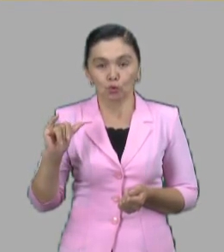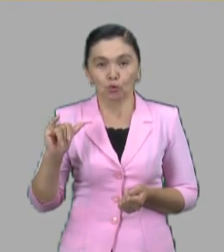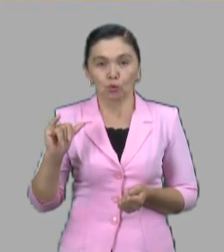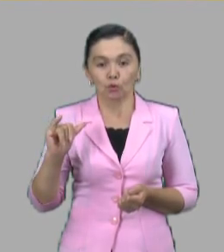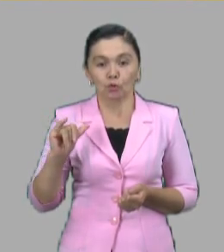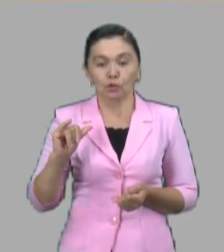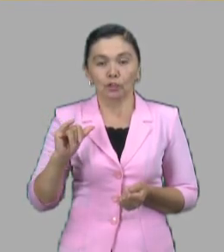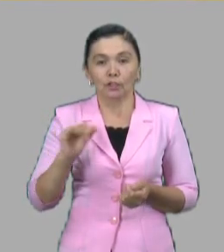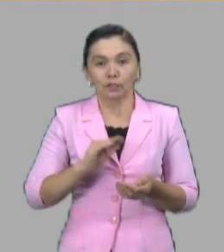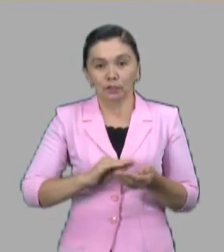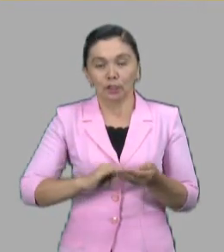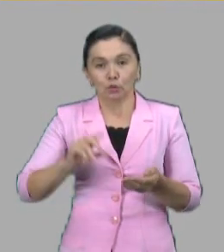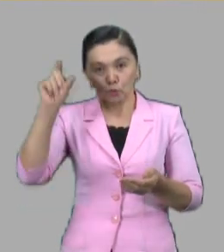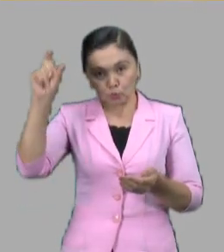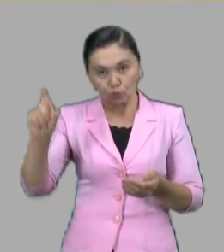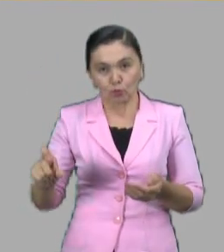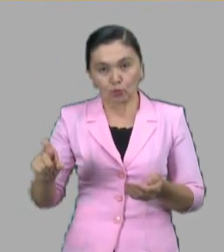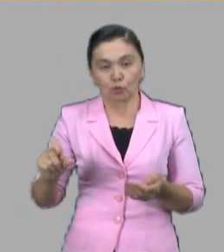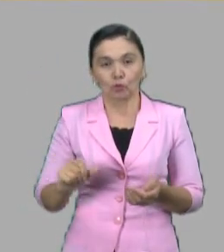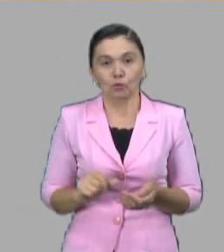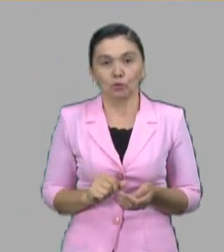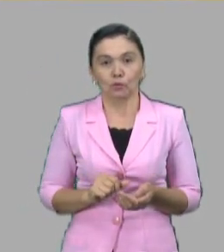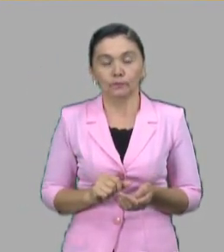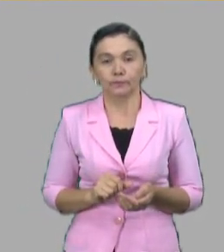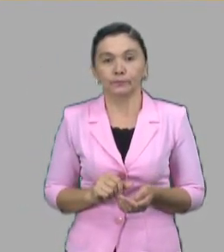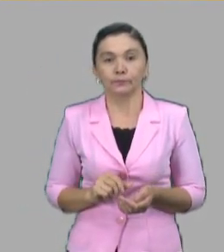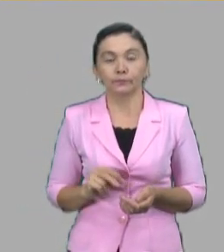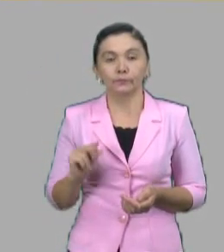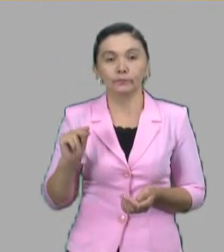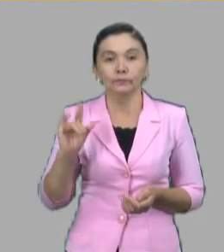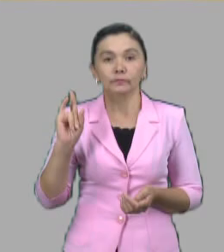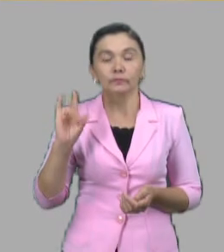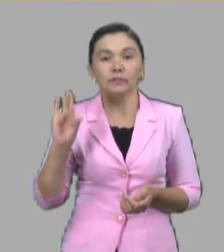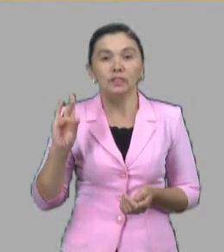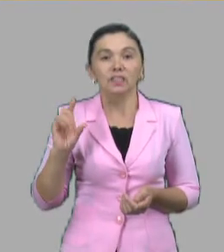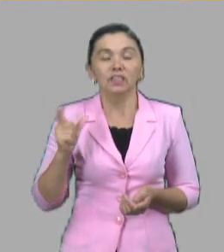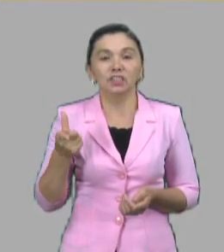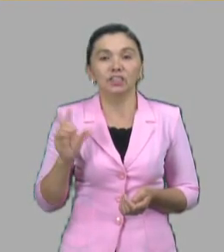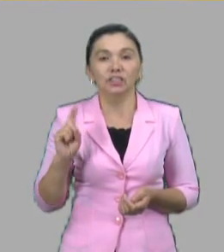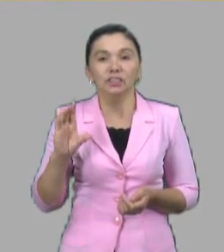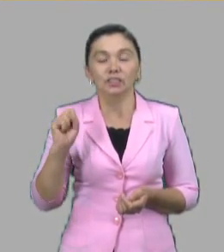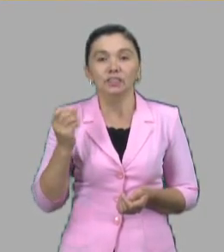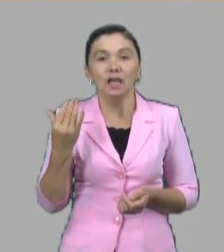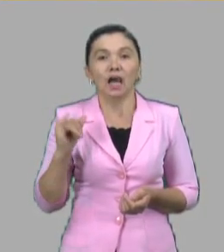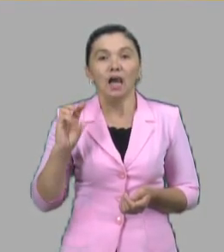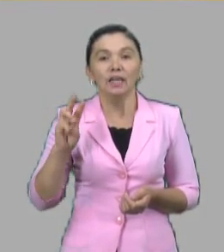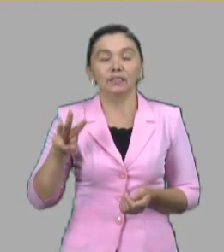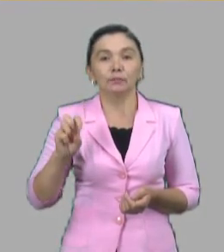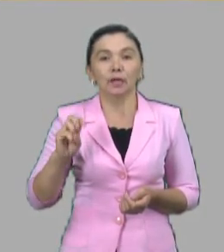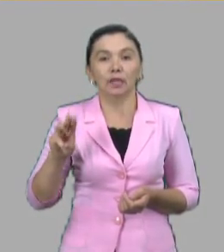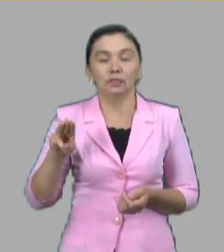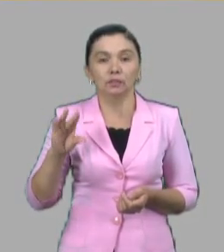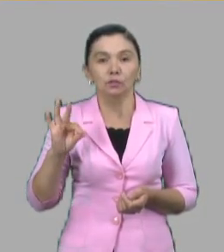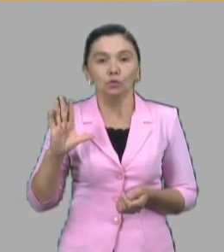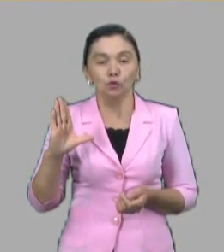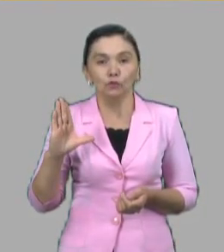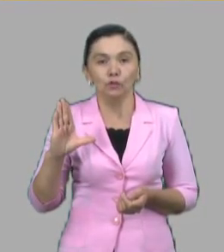Жазуучу. Жазуучу. Чыңгыз Айтматов белгилүү